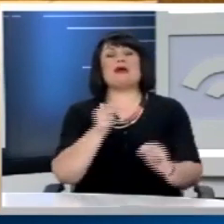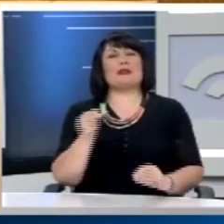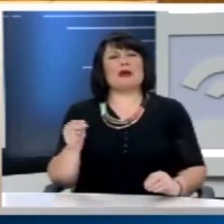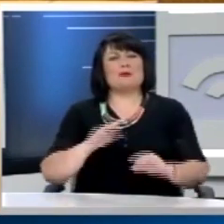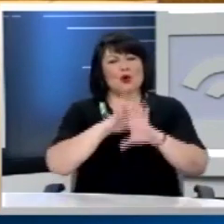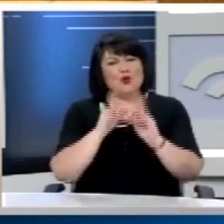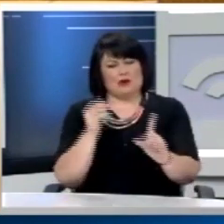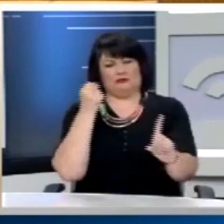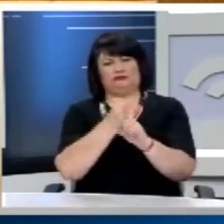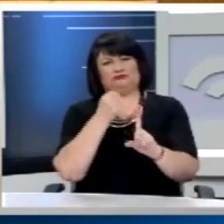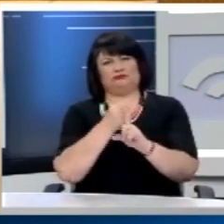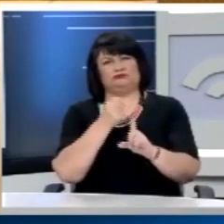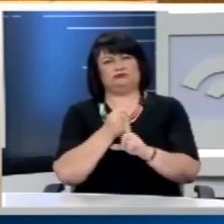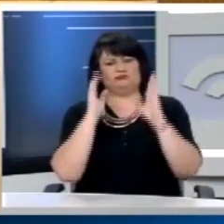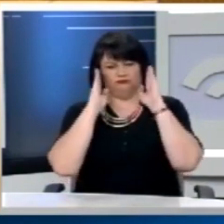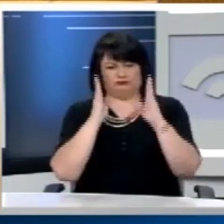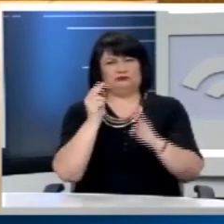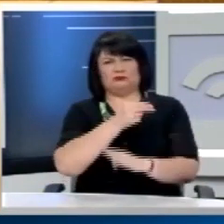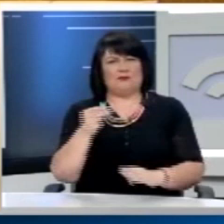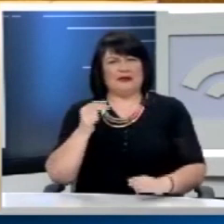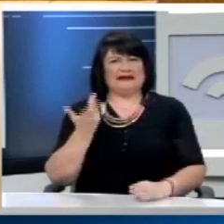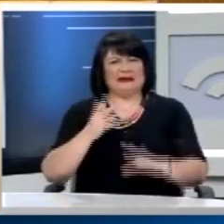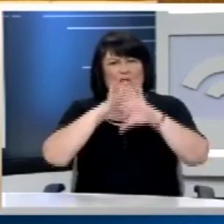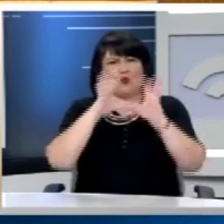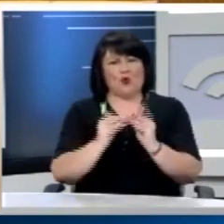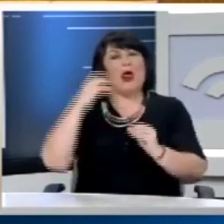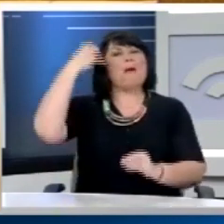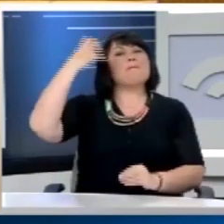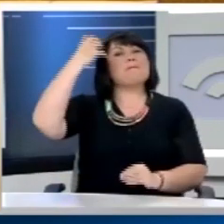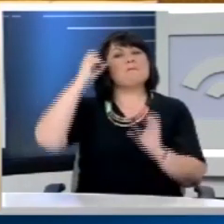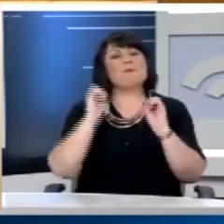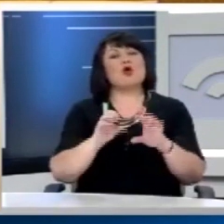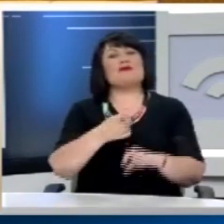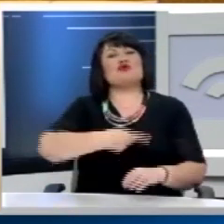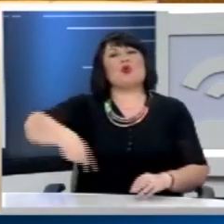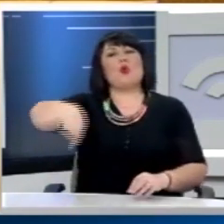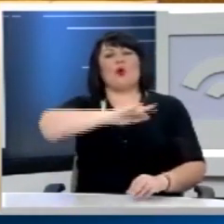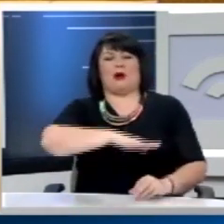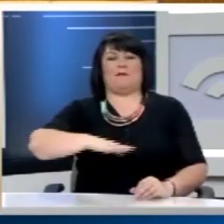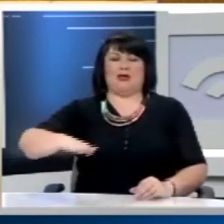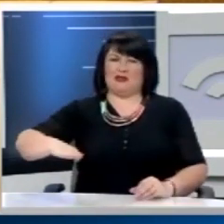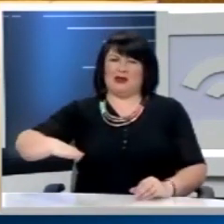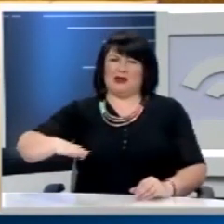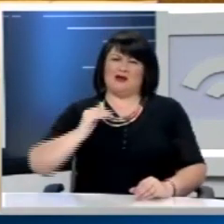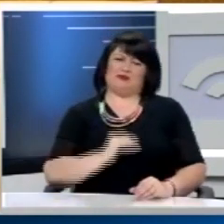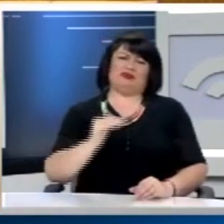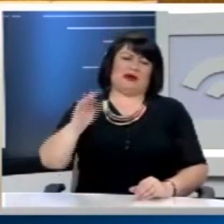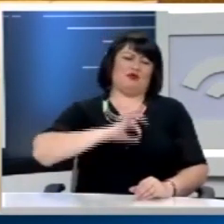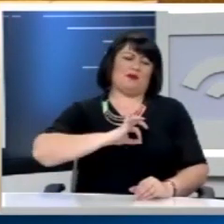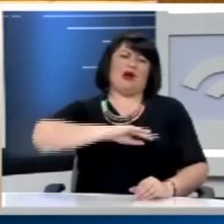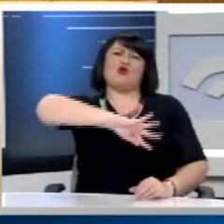οι διεκδικήσεις συμπυκνώνονται στο εξής. Ολοκληρωμένη μόρφωση για όλα τα παιδιά, σε όλες τις